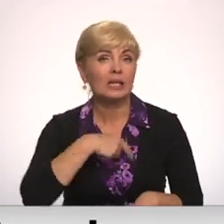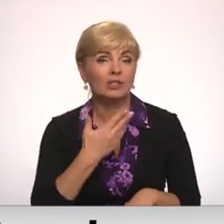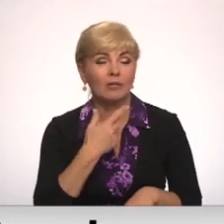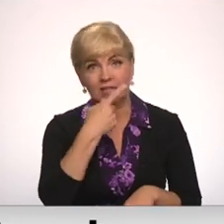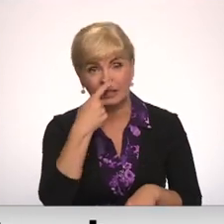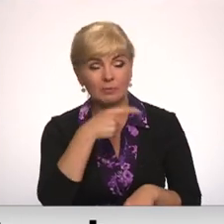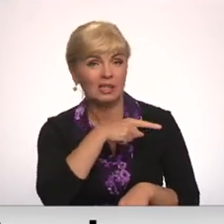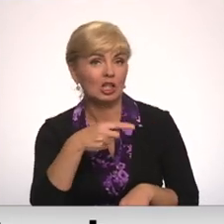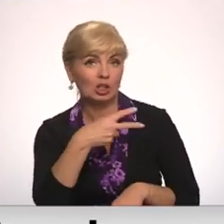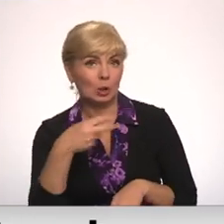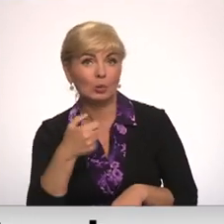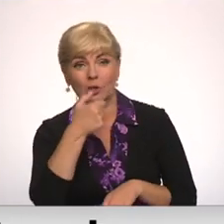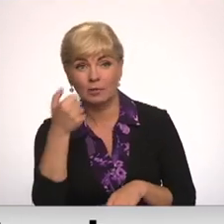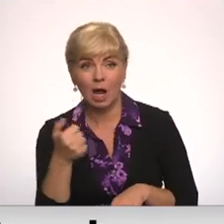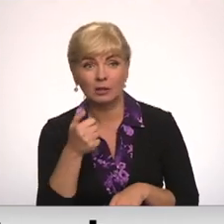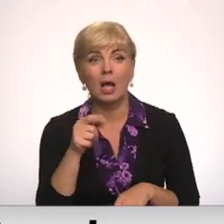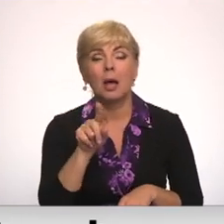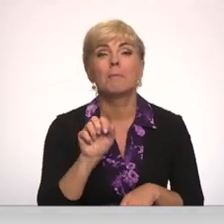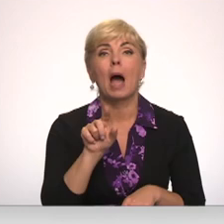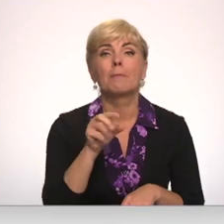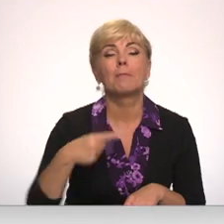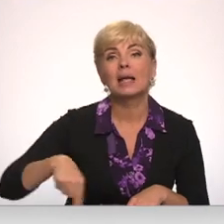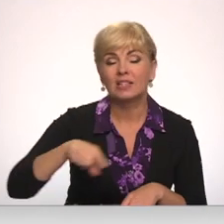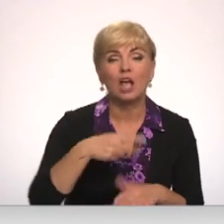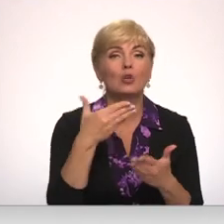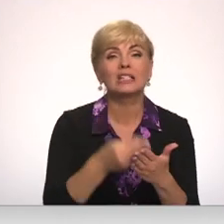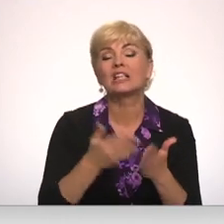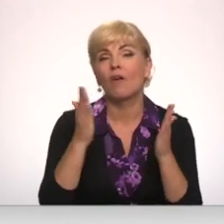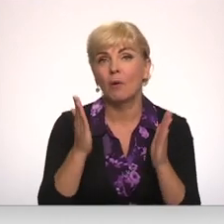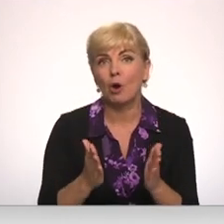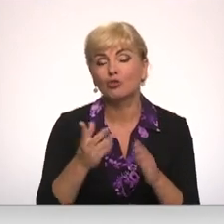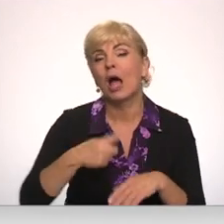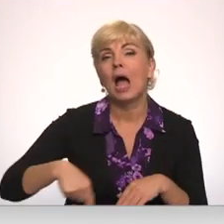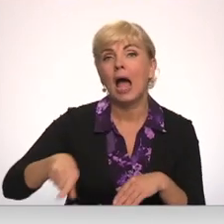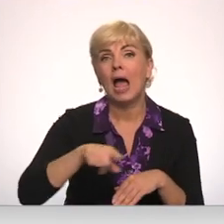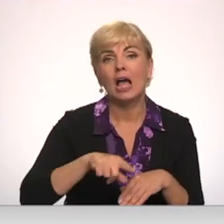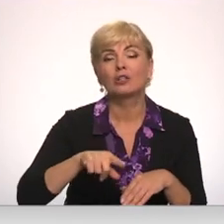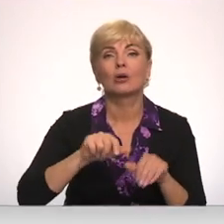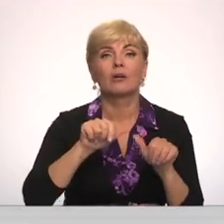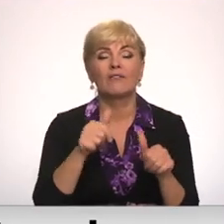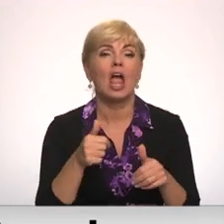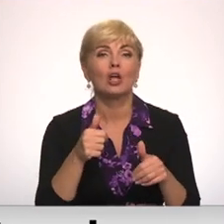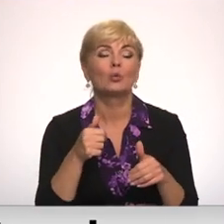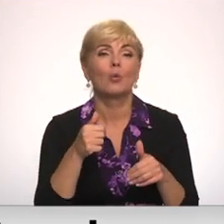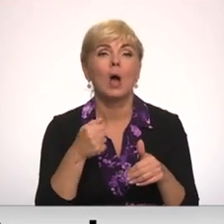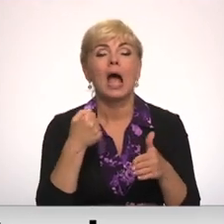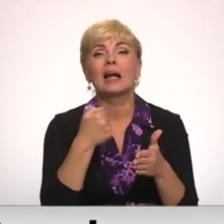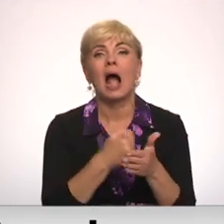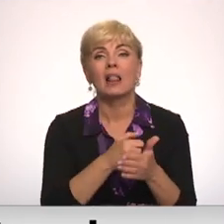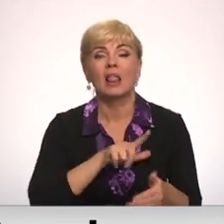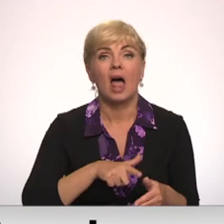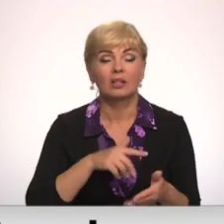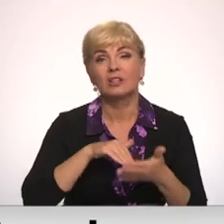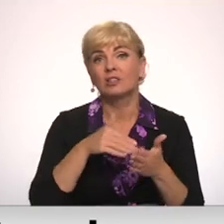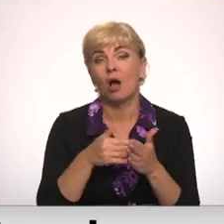līdz 200 gadu. Papes ezers ir sava mūža, kā ezera mūža beigu galā. Latvijas apstākļos tas ir